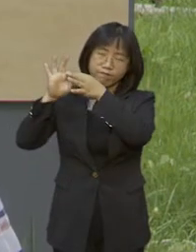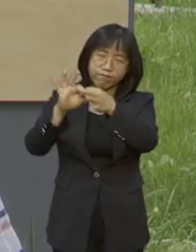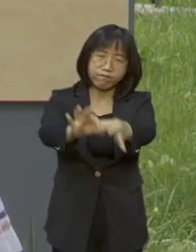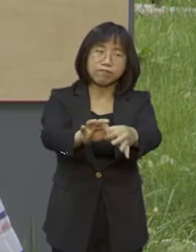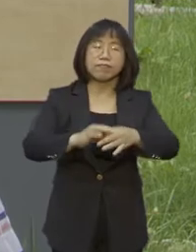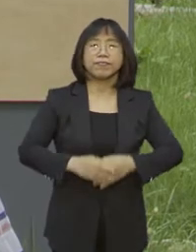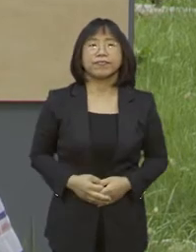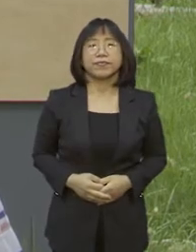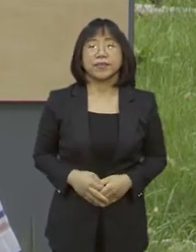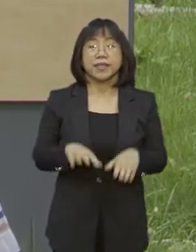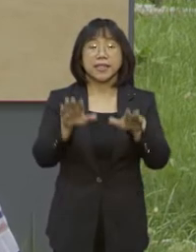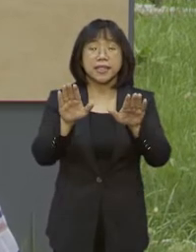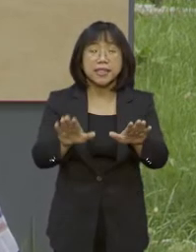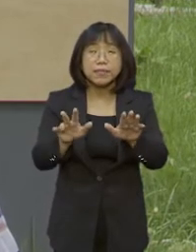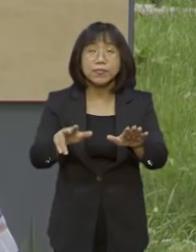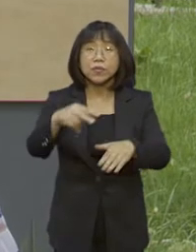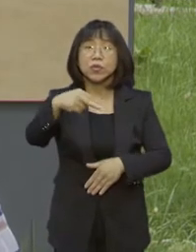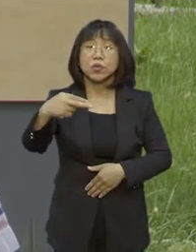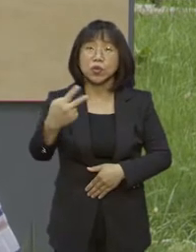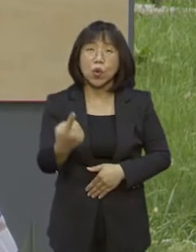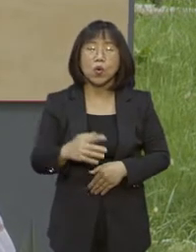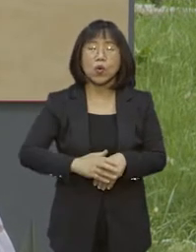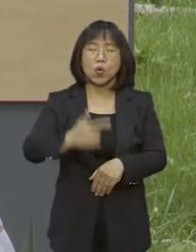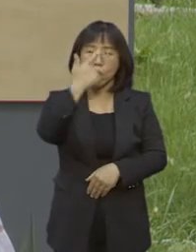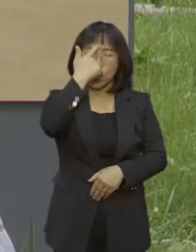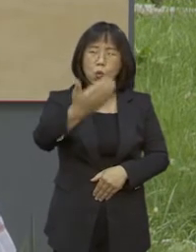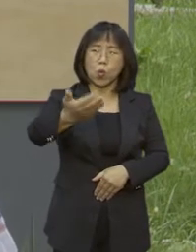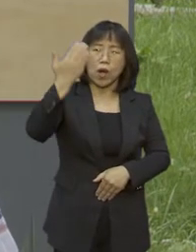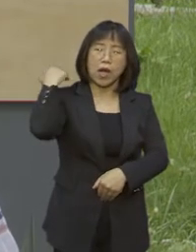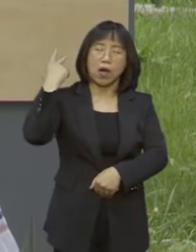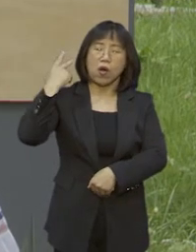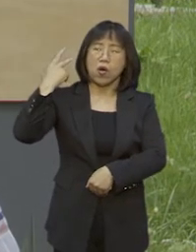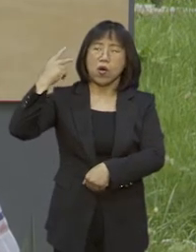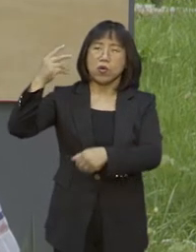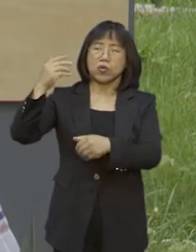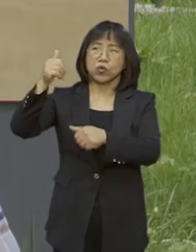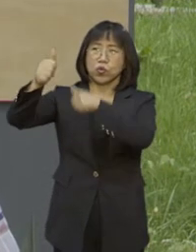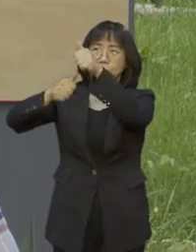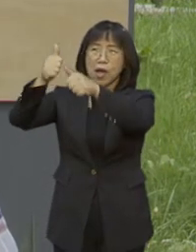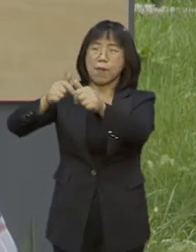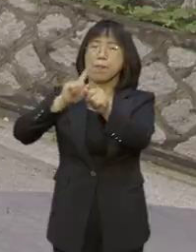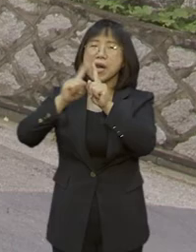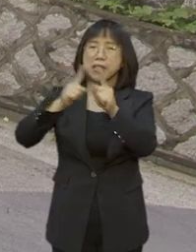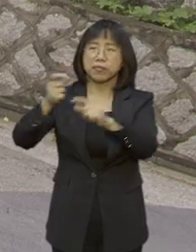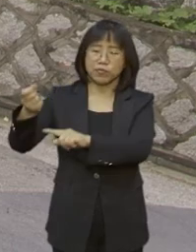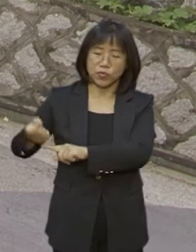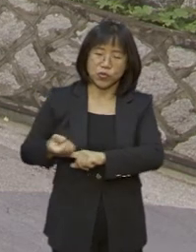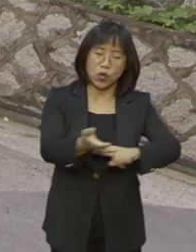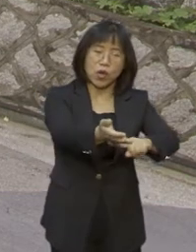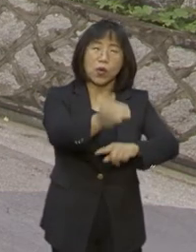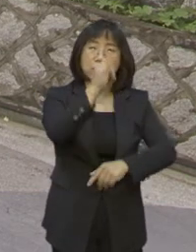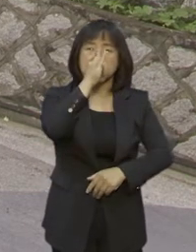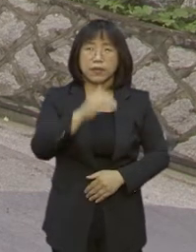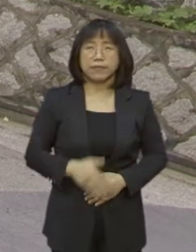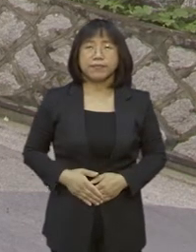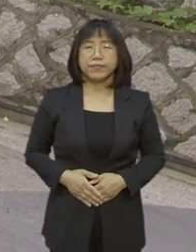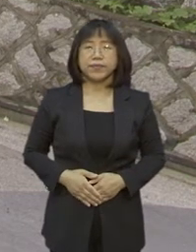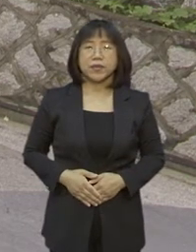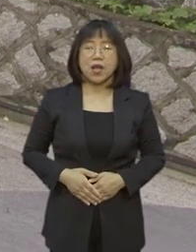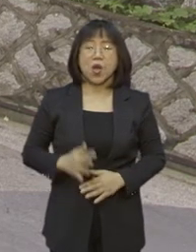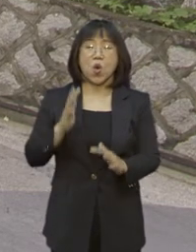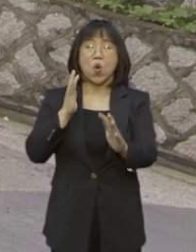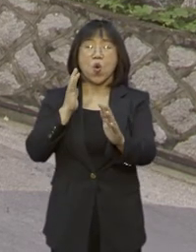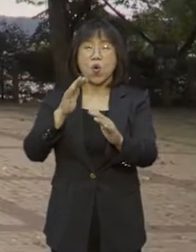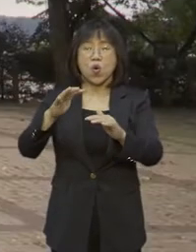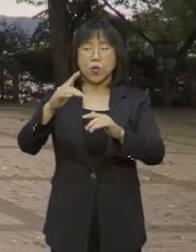지금도 청소년과 성인들에게 현인들의 말씀을 전하고 있습니다. 양천향교역 모솔길을